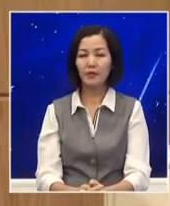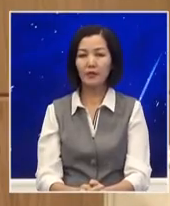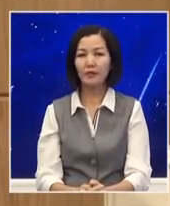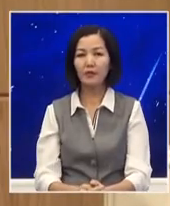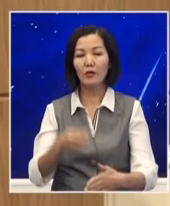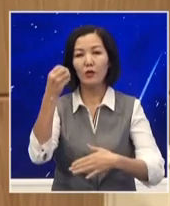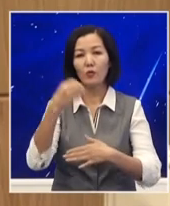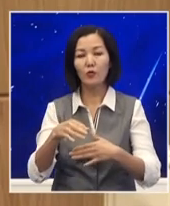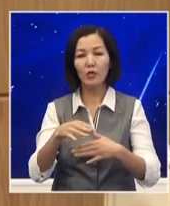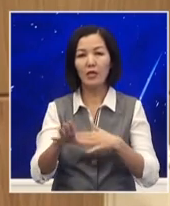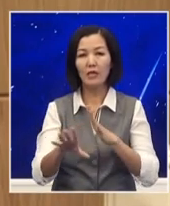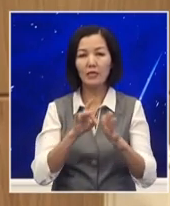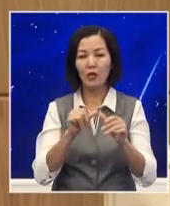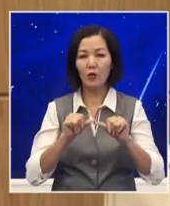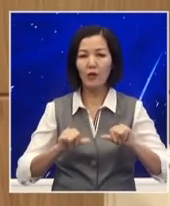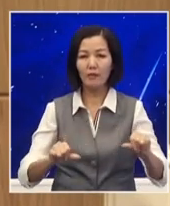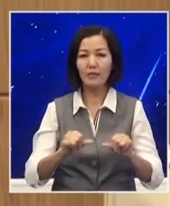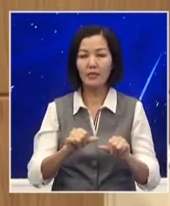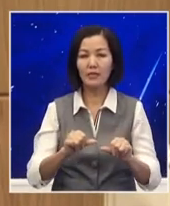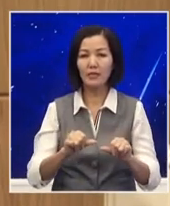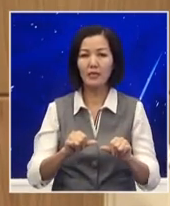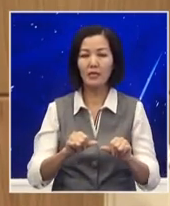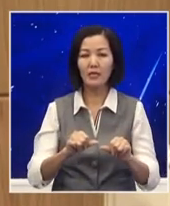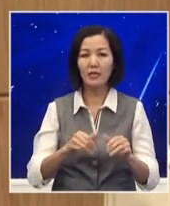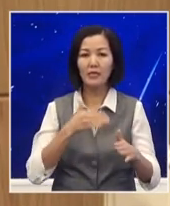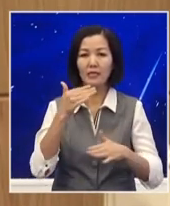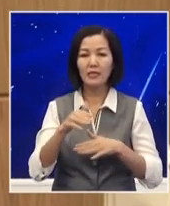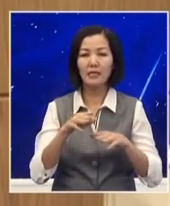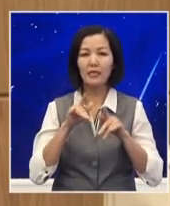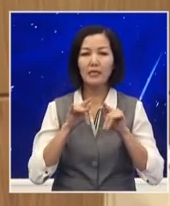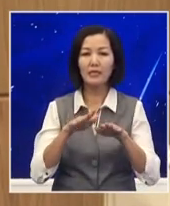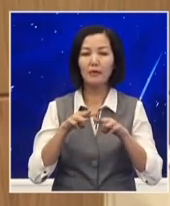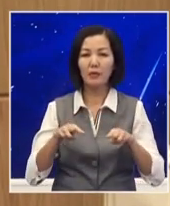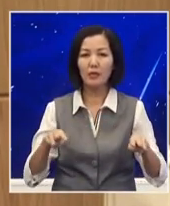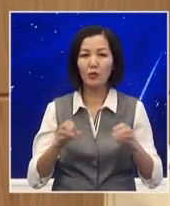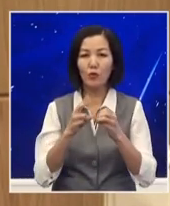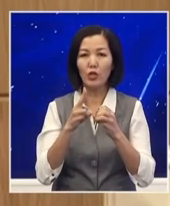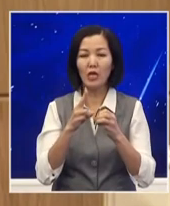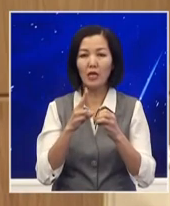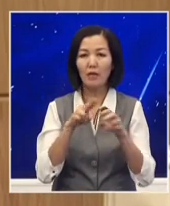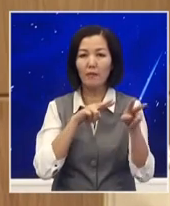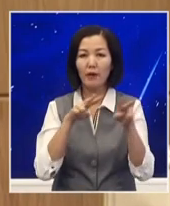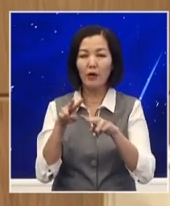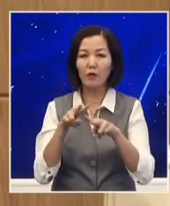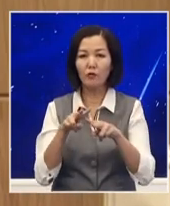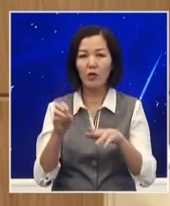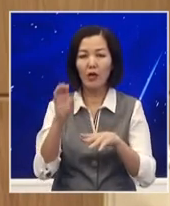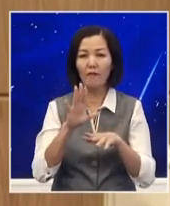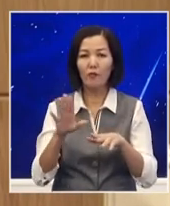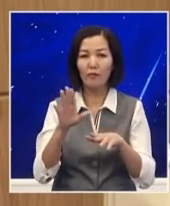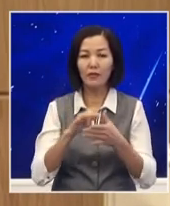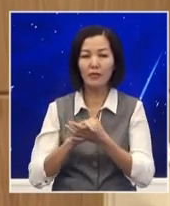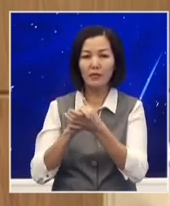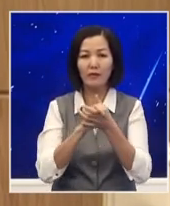Орталық сайлау комиссиясына сыртқы істер министрлігінен 12 байқаушы Еуропадағы қауіпсіздік және ынтымақтастық